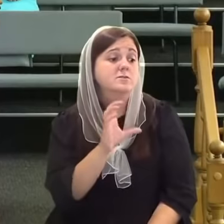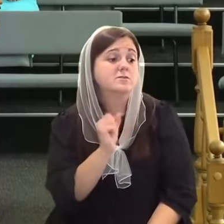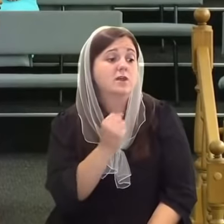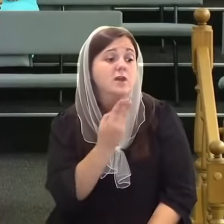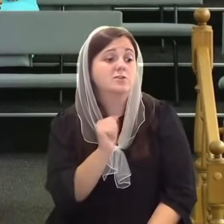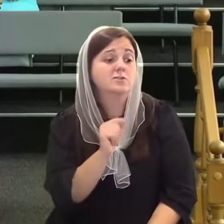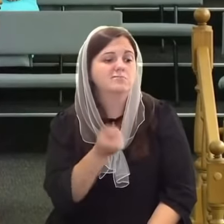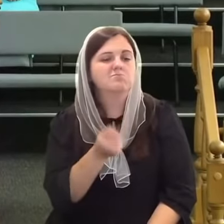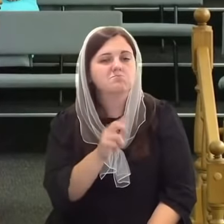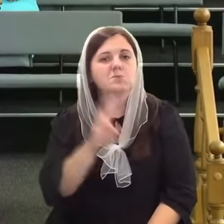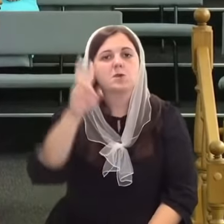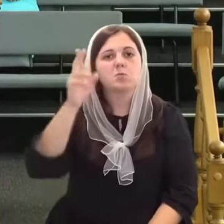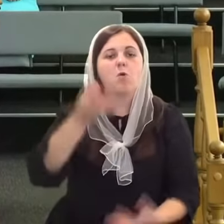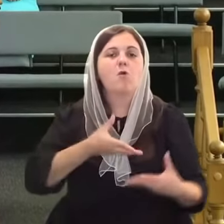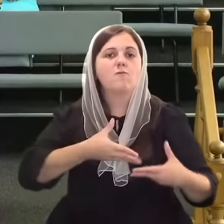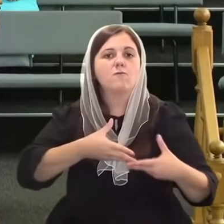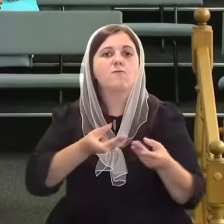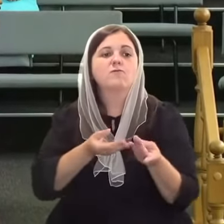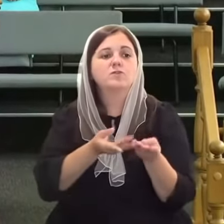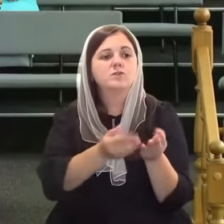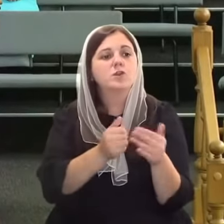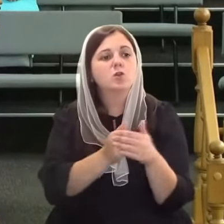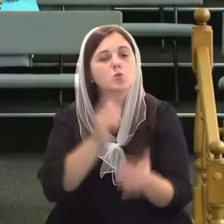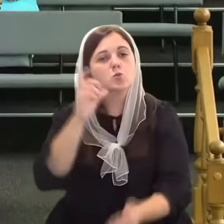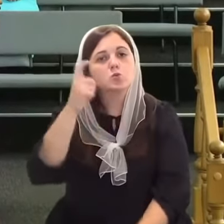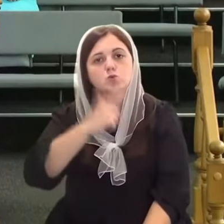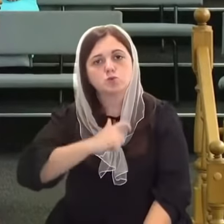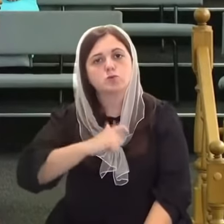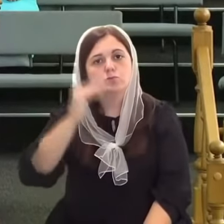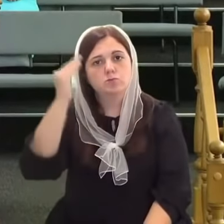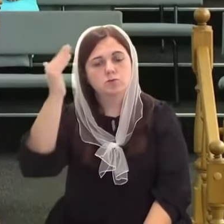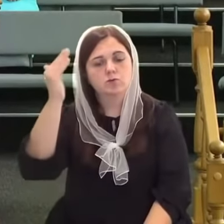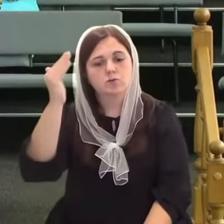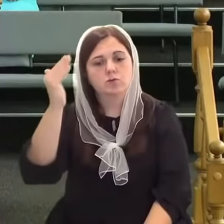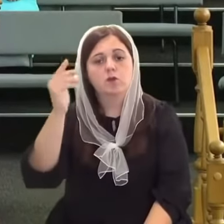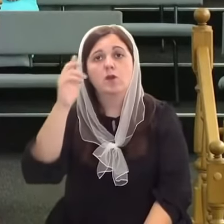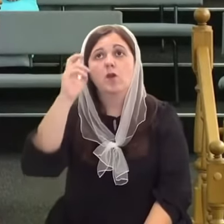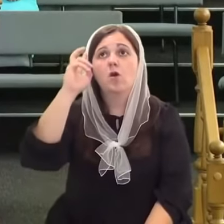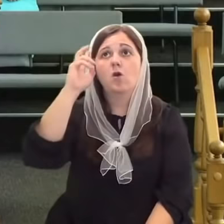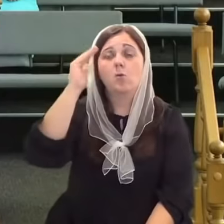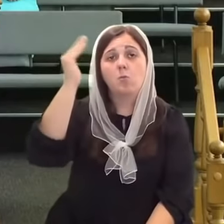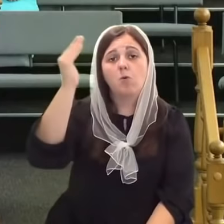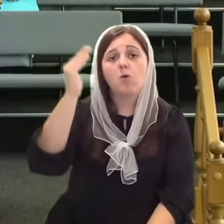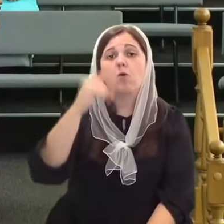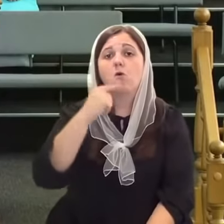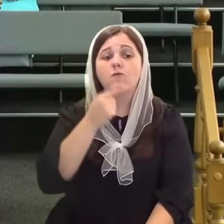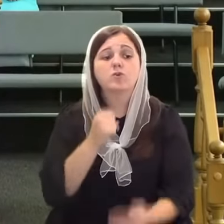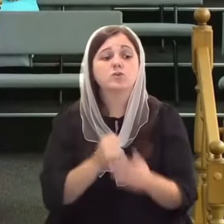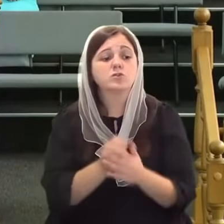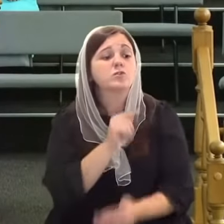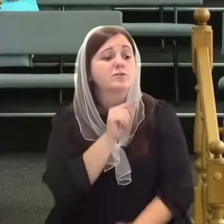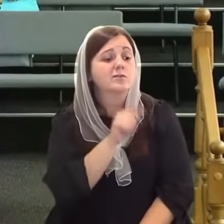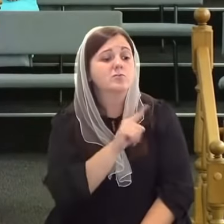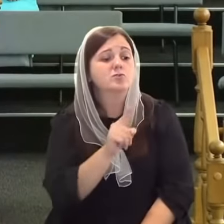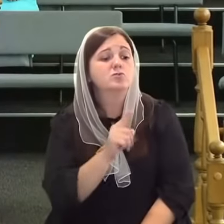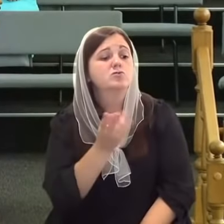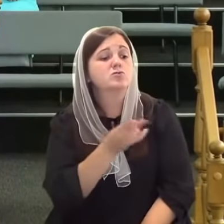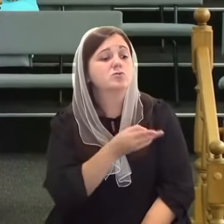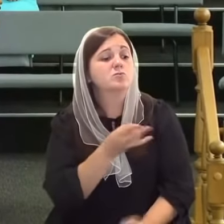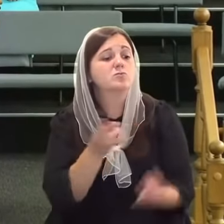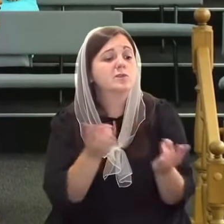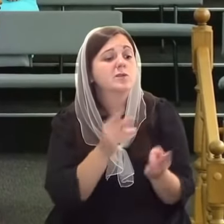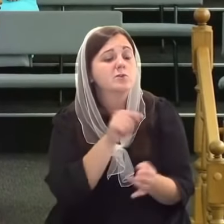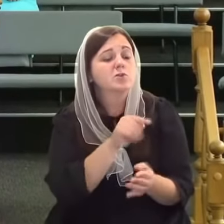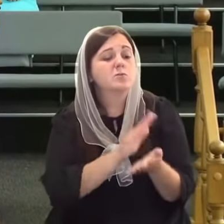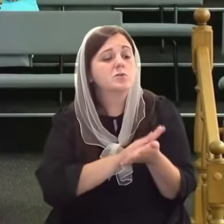Бог влечет тебя к себе. Он говорит тебе, что тебе нужно очиститься и